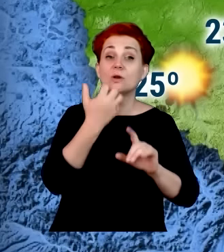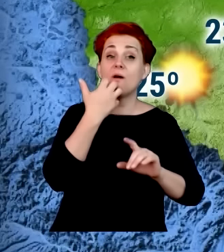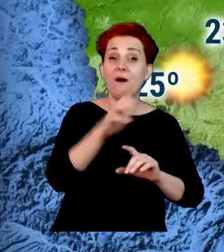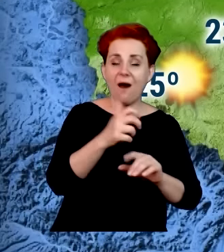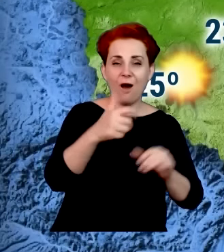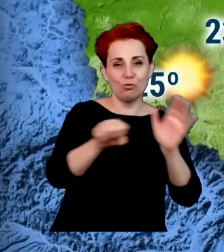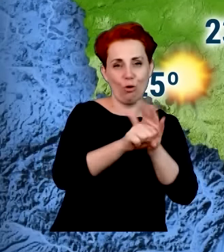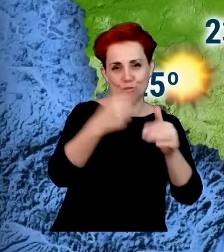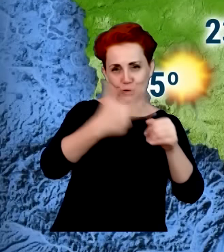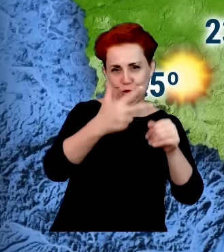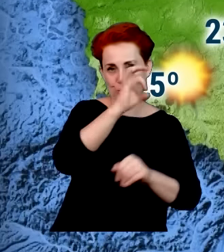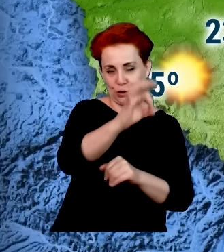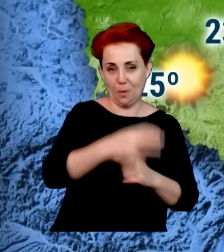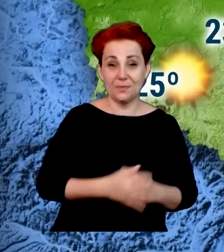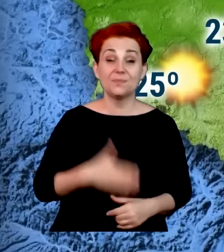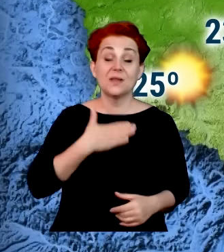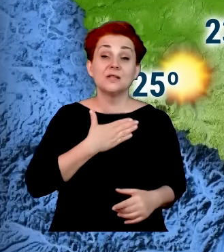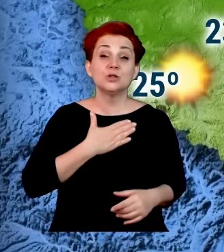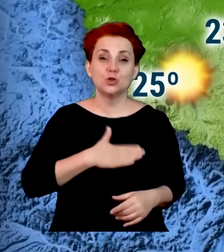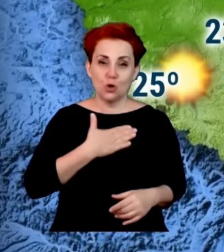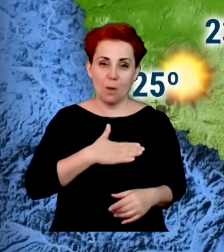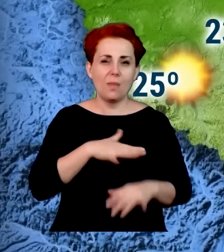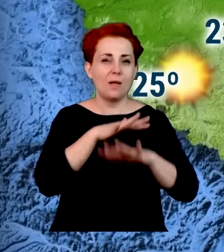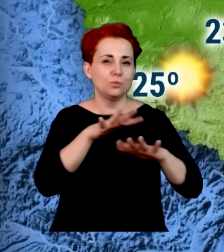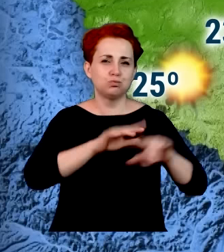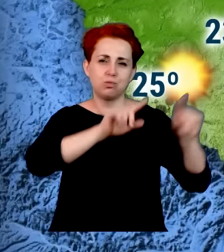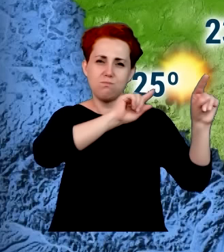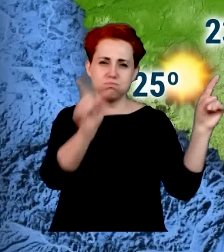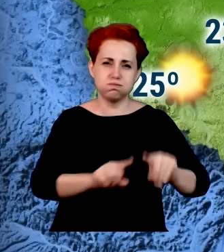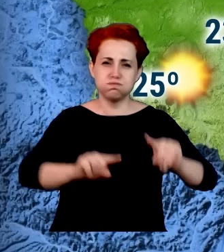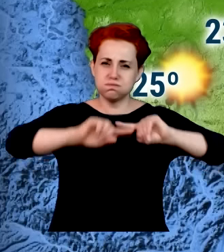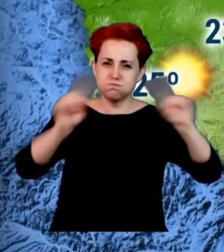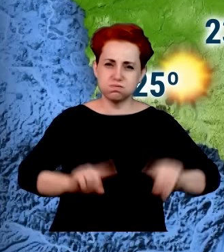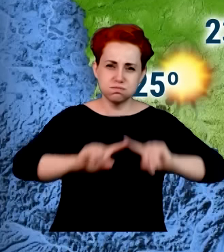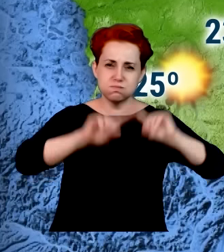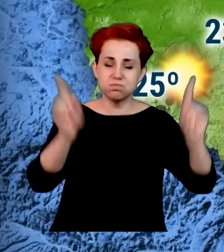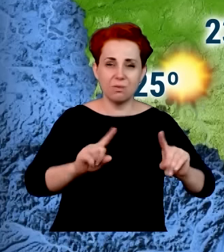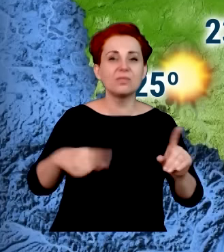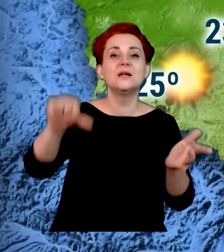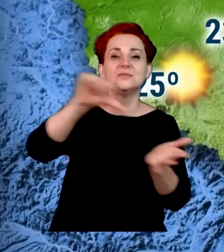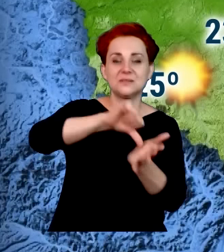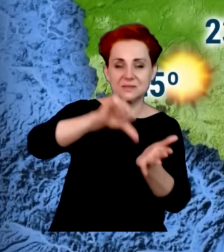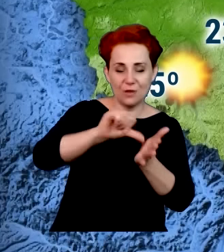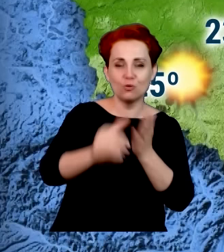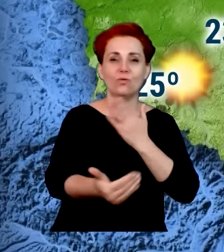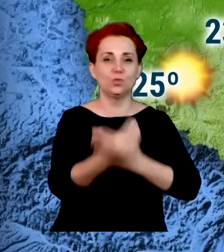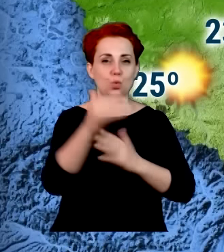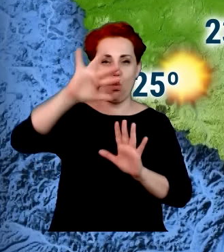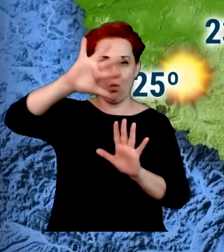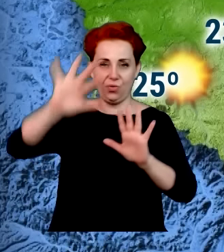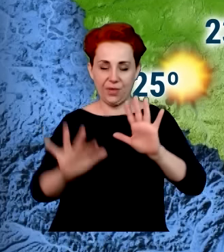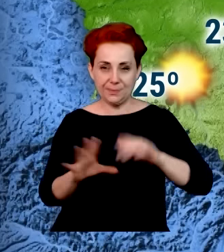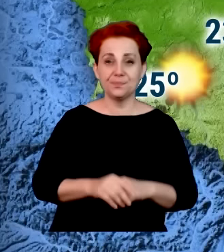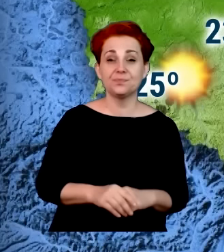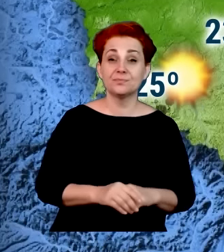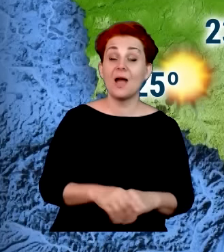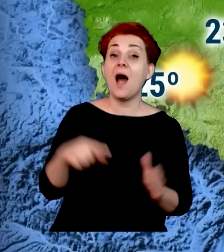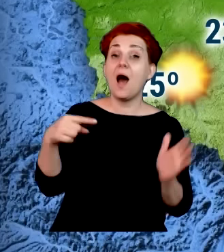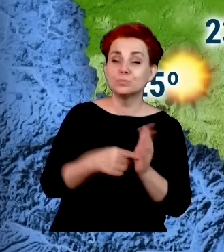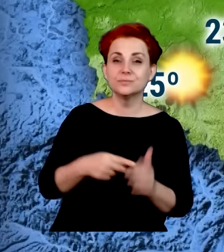stopni. Sobota przyniesie liczne burze, wyładowania wystąpią zwłaszcza w centralnej i wschodniej części Polski. Ale już w